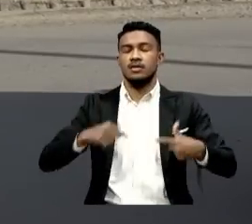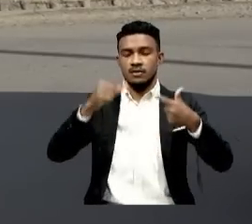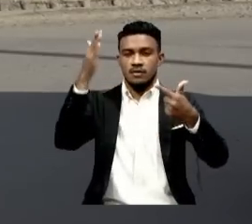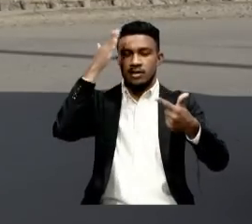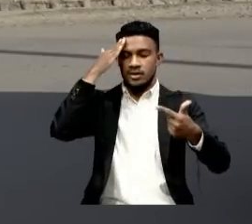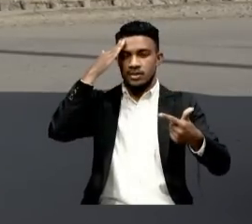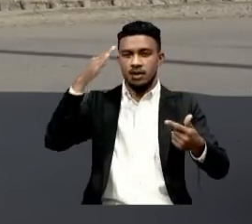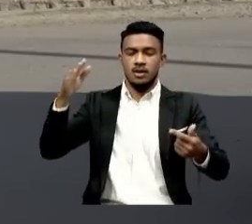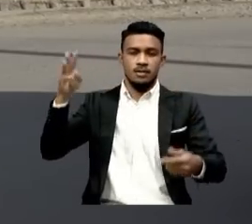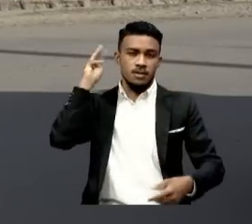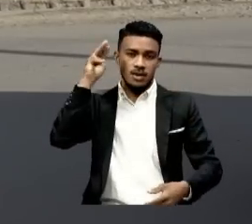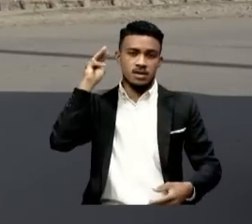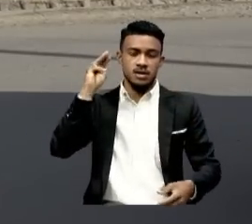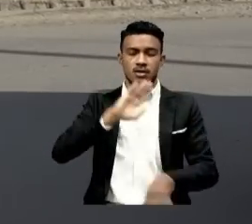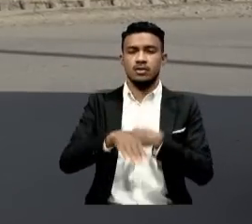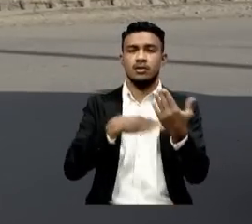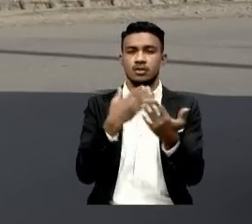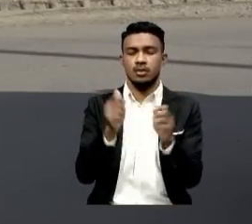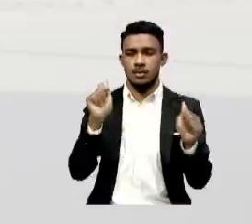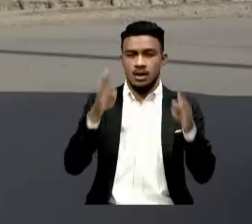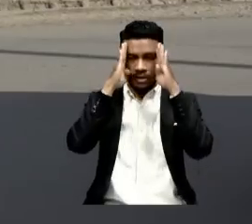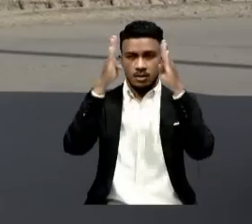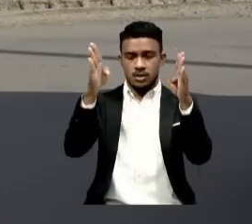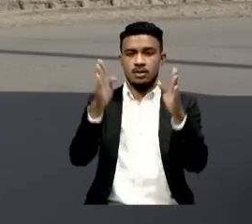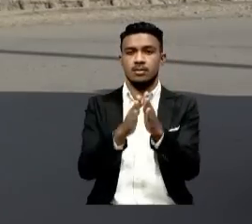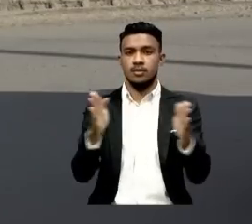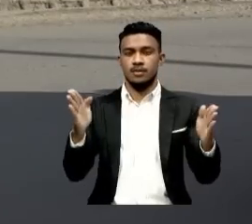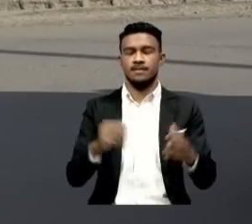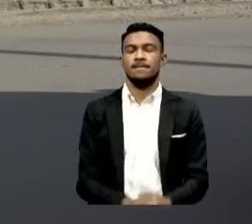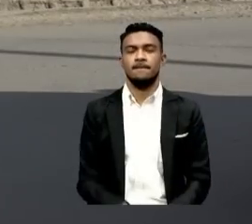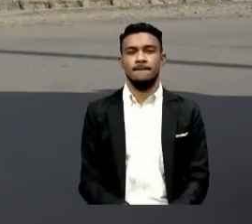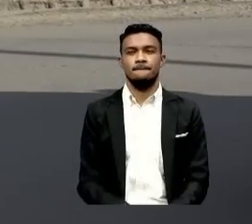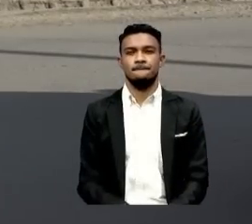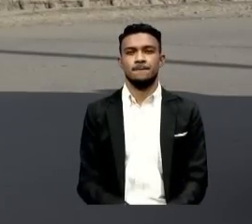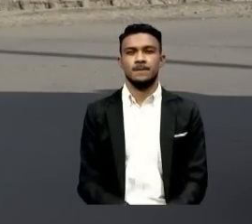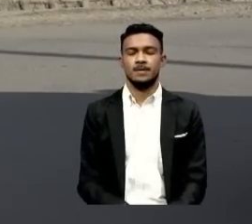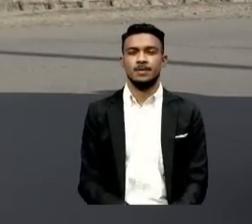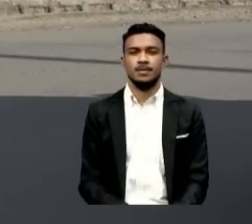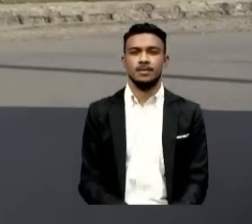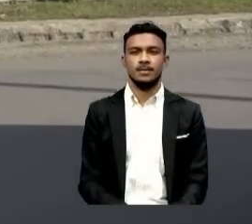relevante atu bele tau tensaun masimo. Ekipa kobertura, GMN.